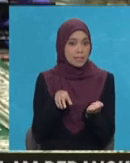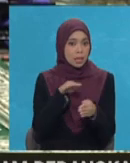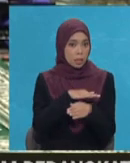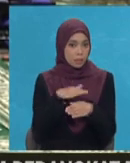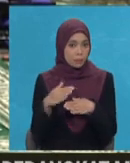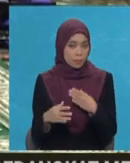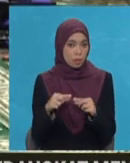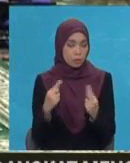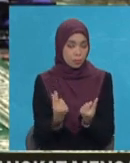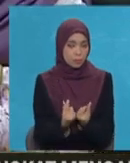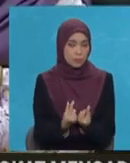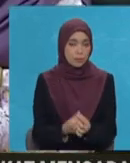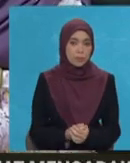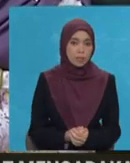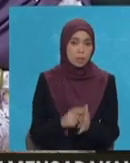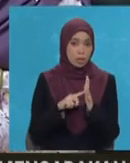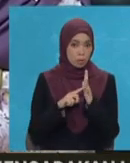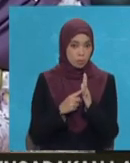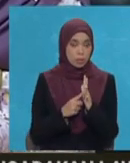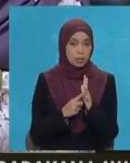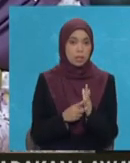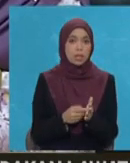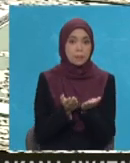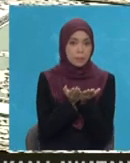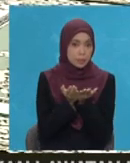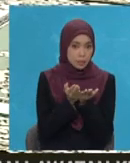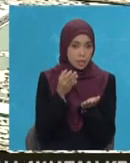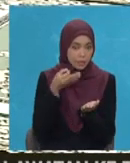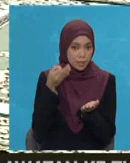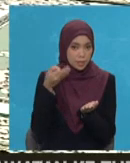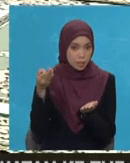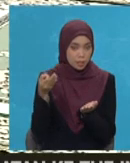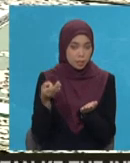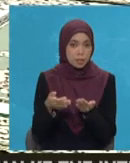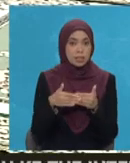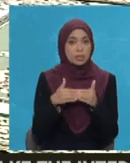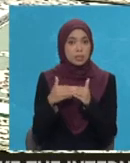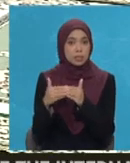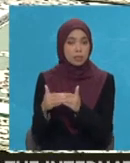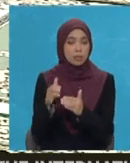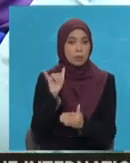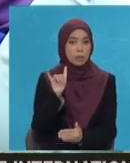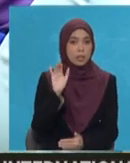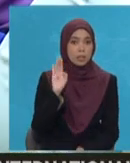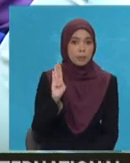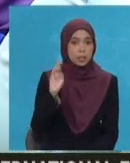bacaan surah al-fatihah bagi memuliakan khatam Alquran dipimpin oleh yang berformat